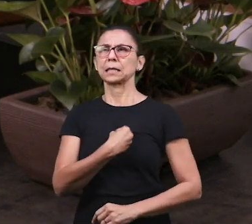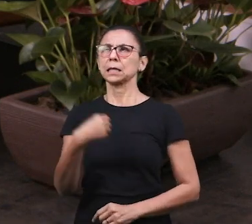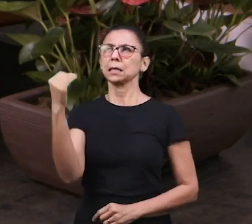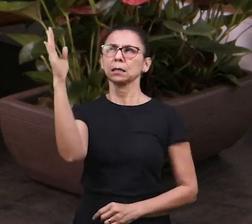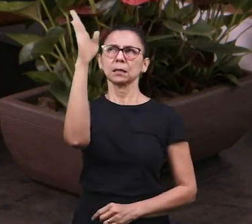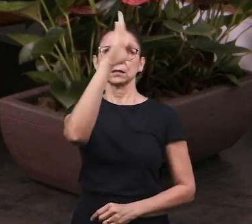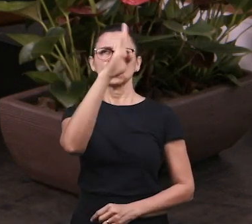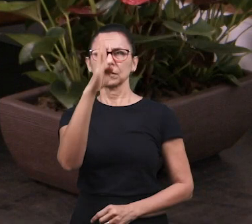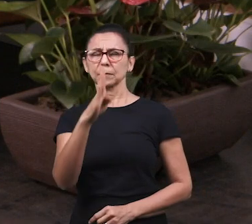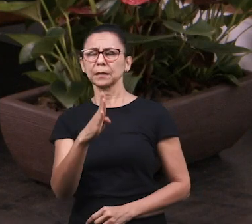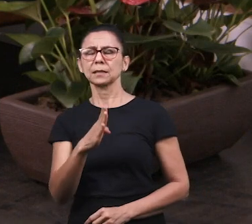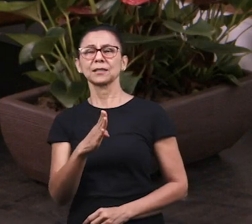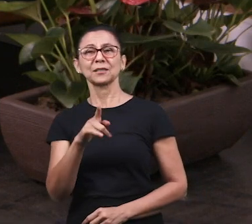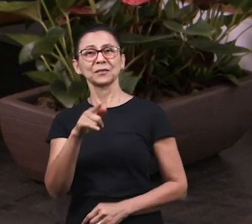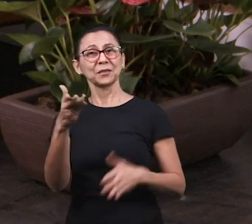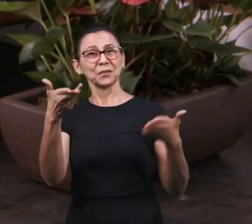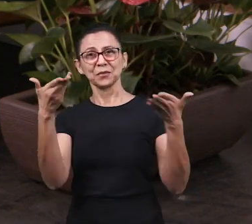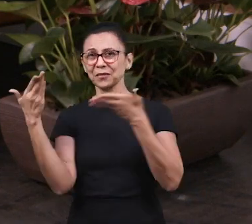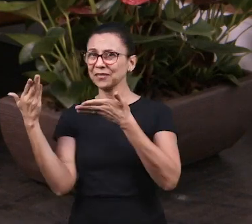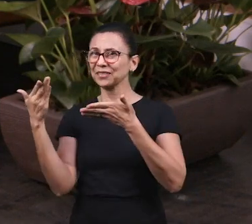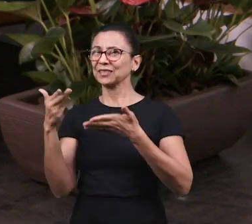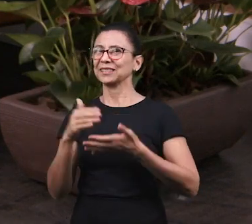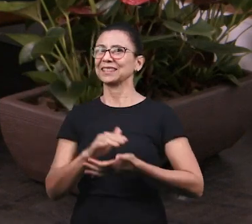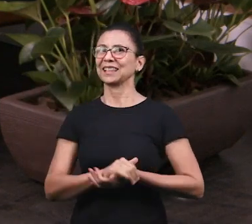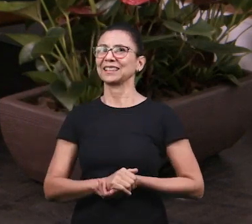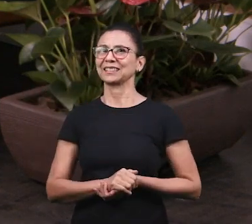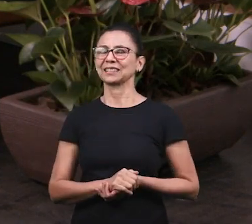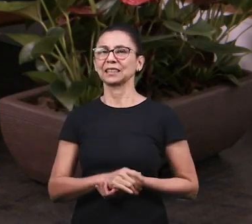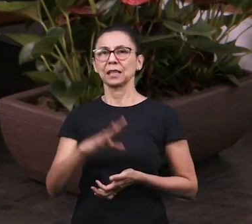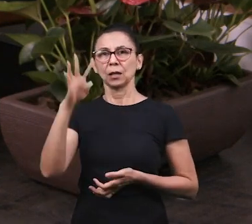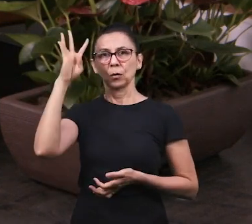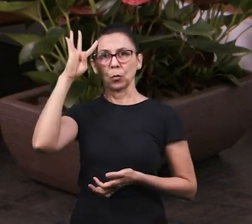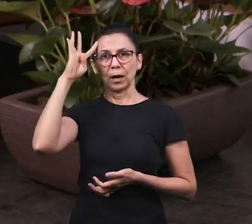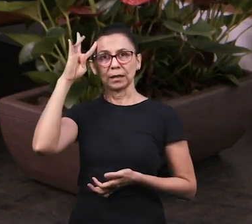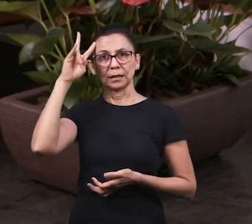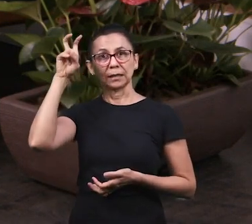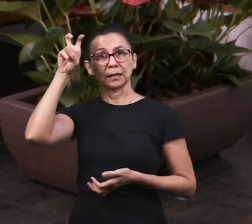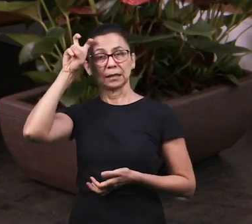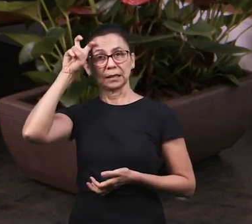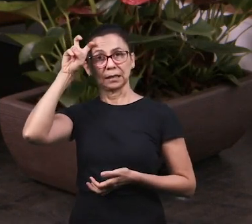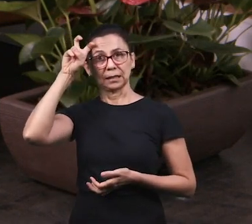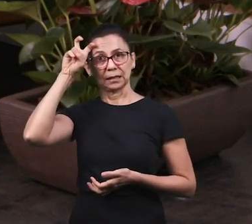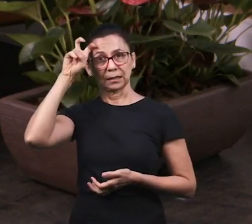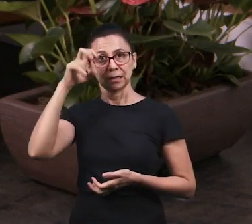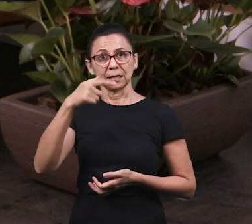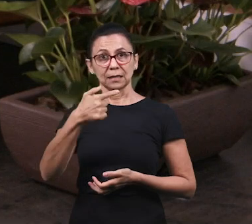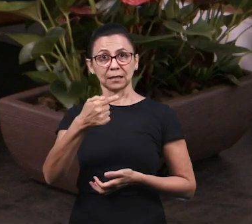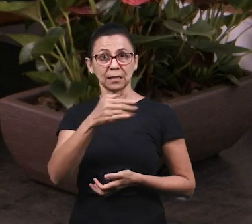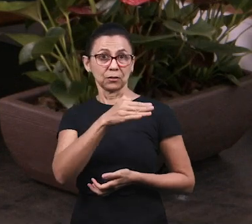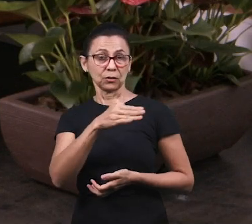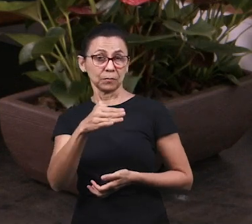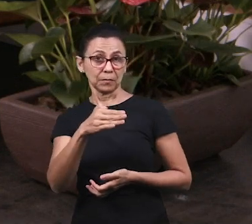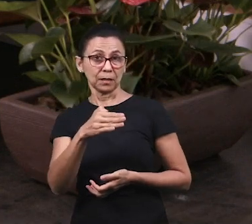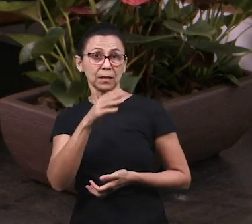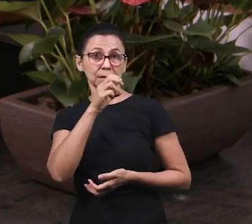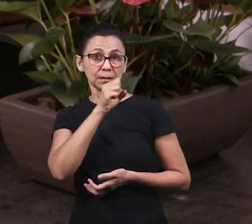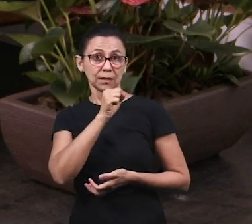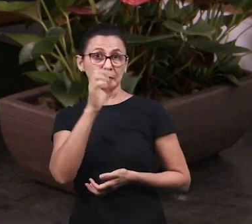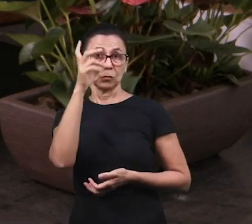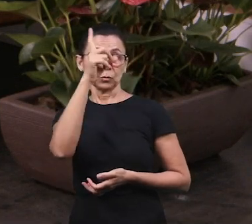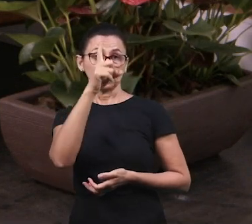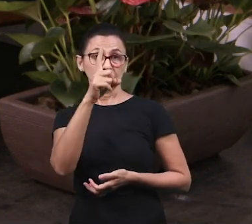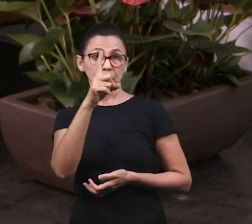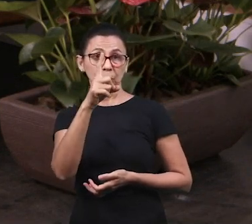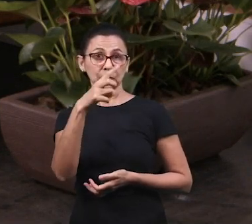Brésil. Vous êtes notre invité à participer au mercredi et jeudi à 19h30 et les samedis